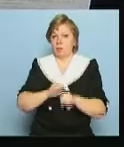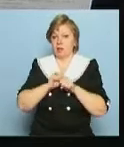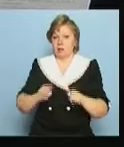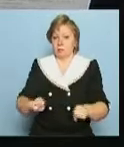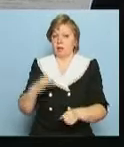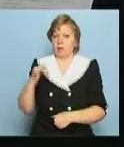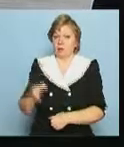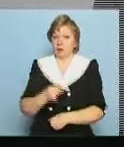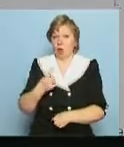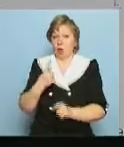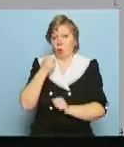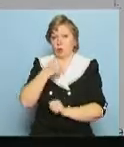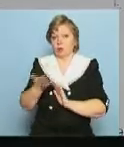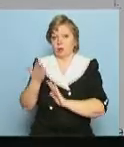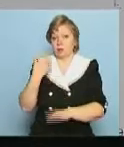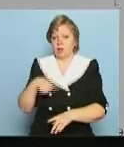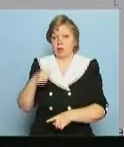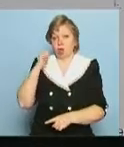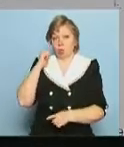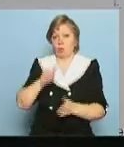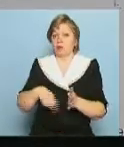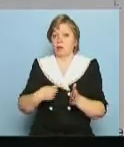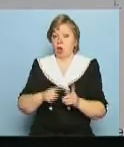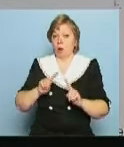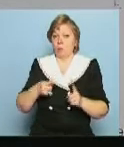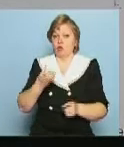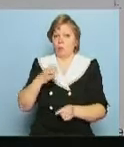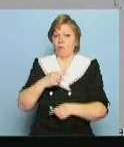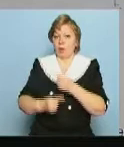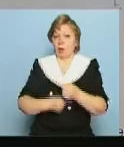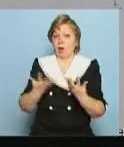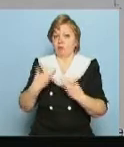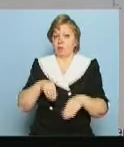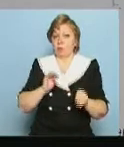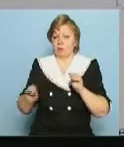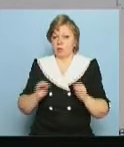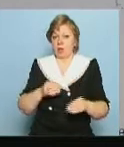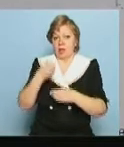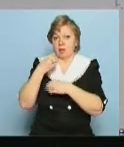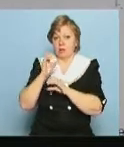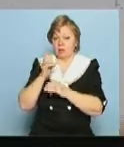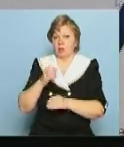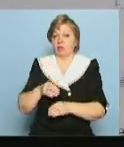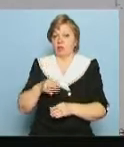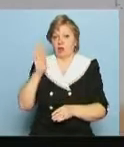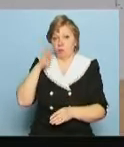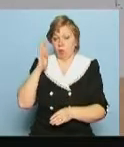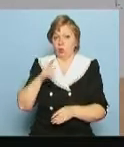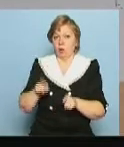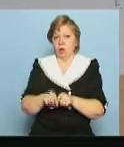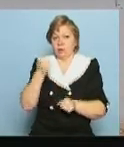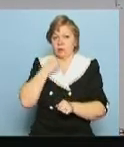креативная. Год назад Николай задумался над вопросом, почему в век автоматизации исследователи берут пробы воды дедовским методом, и изобрел пока